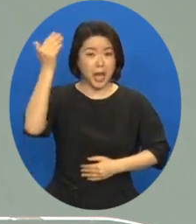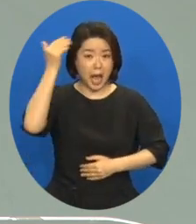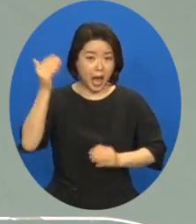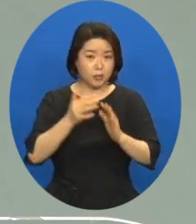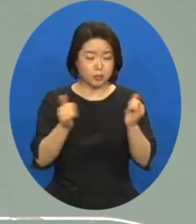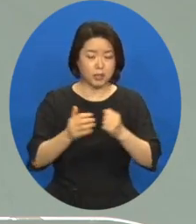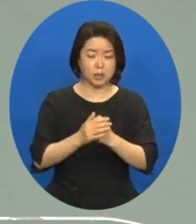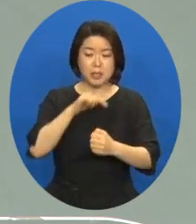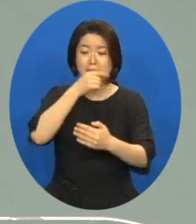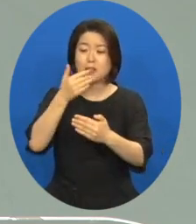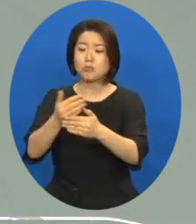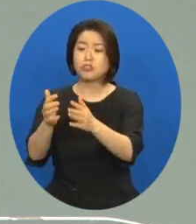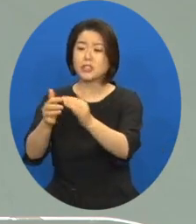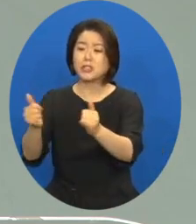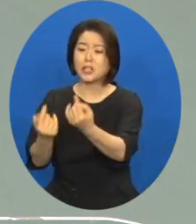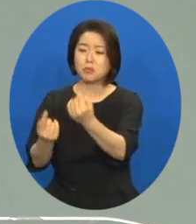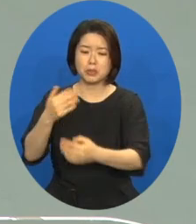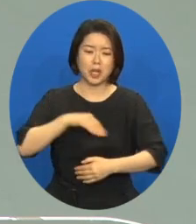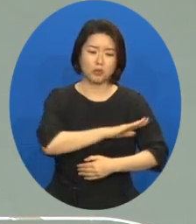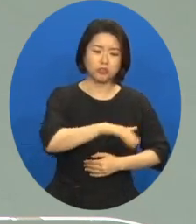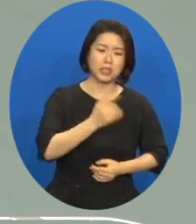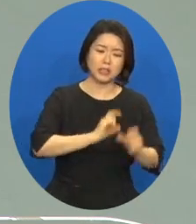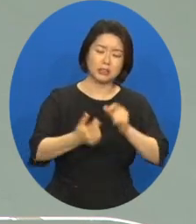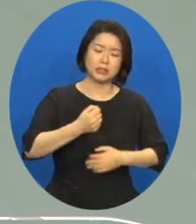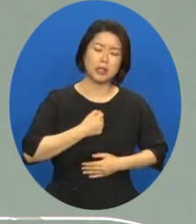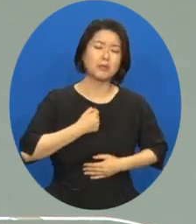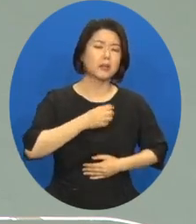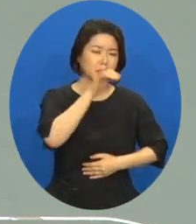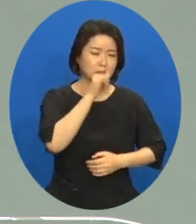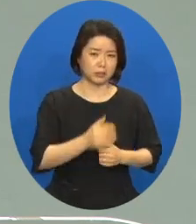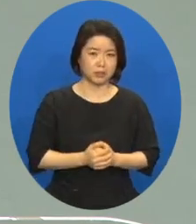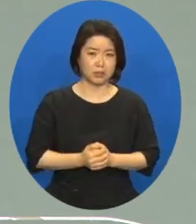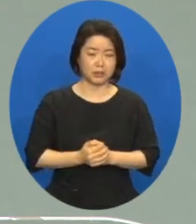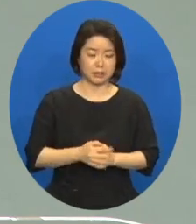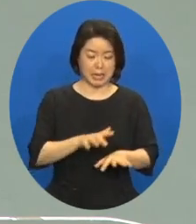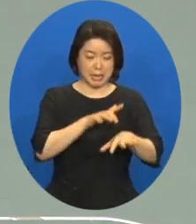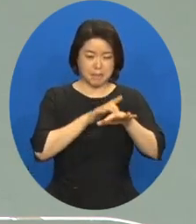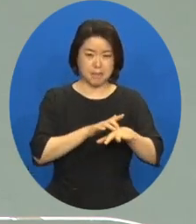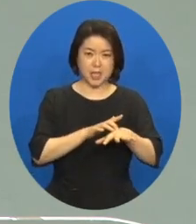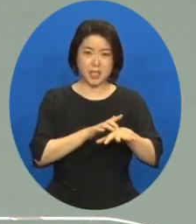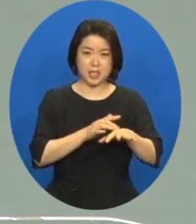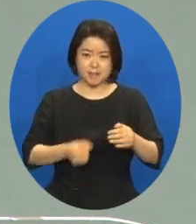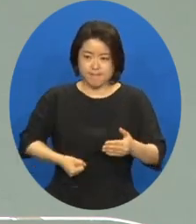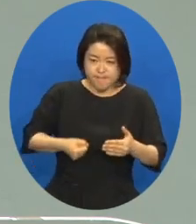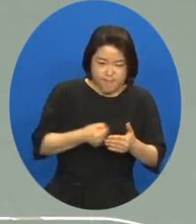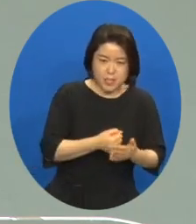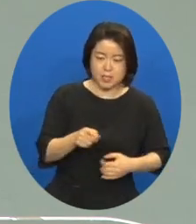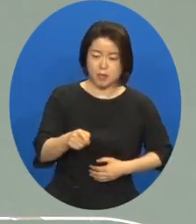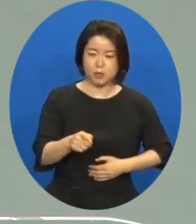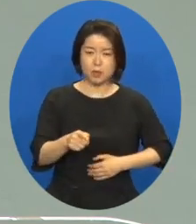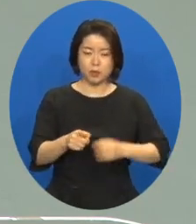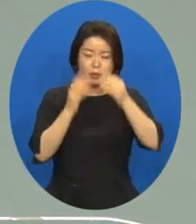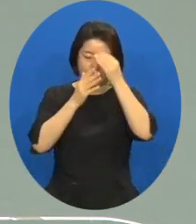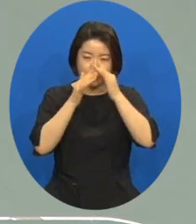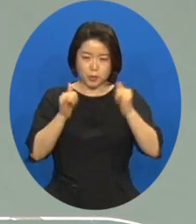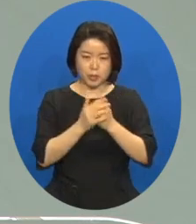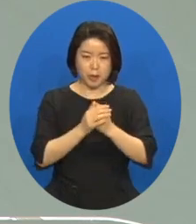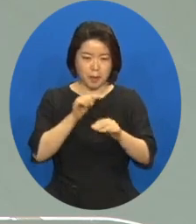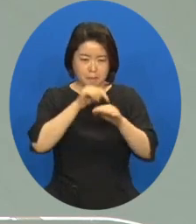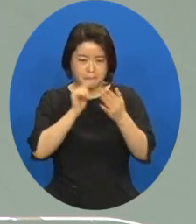더 답답하다고 생각해요. 마귀가 아주 작정을 하고 성도들의 마음을 혼미하게